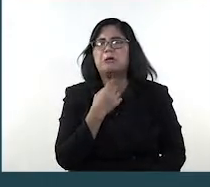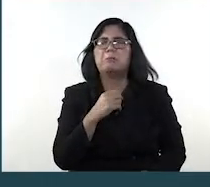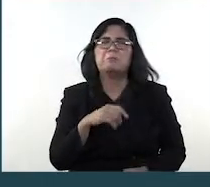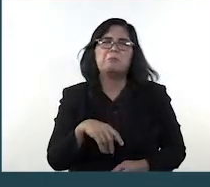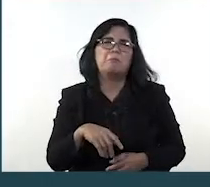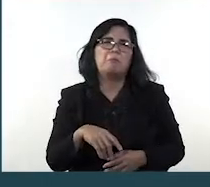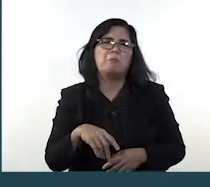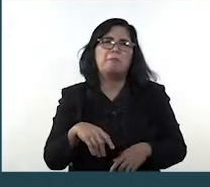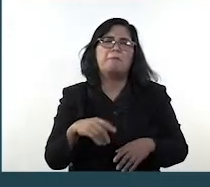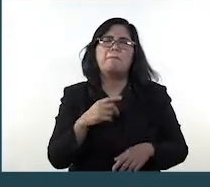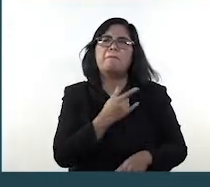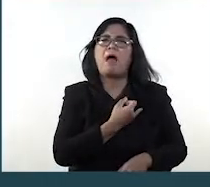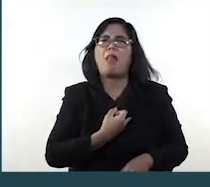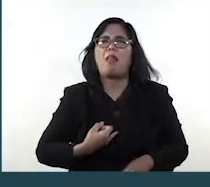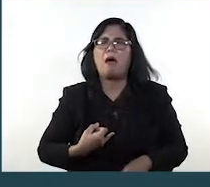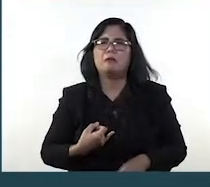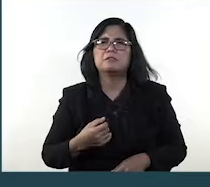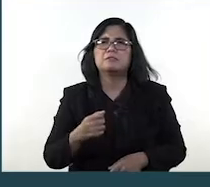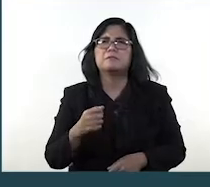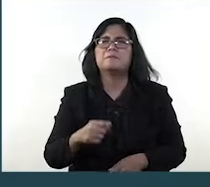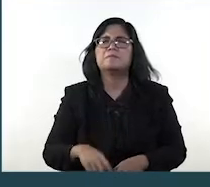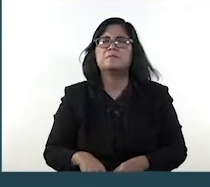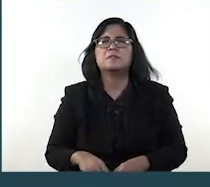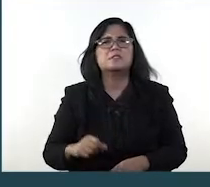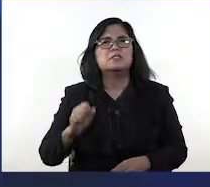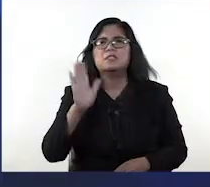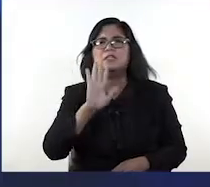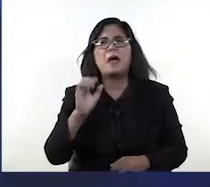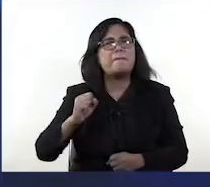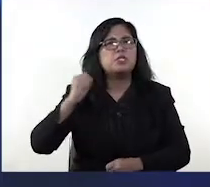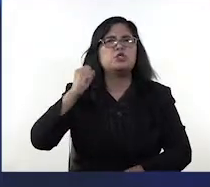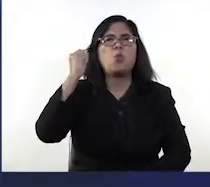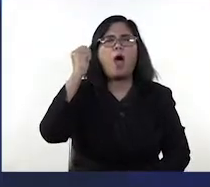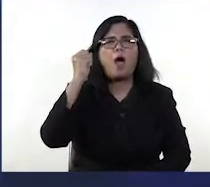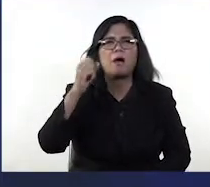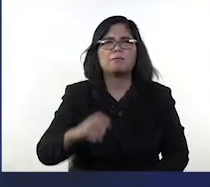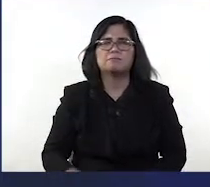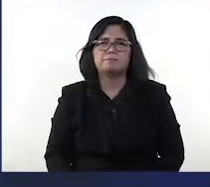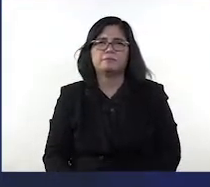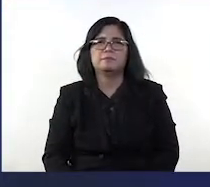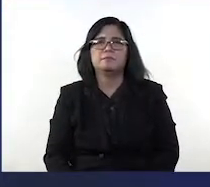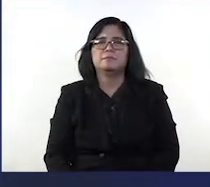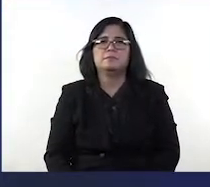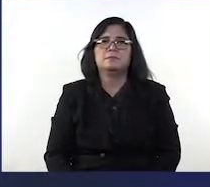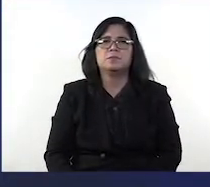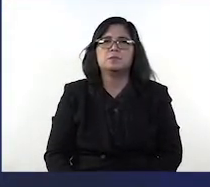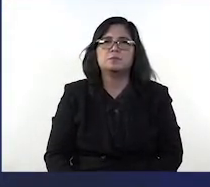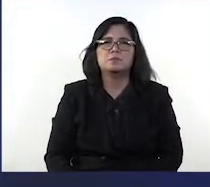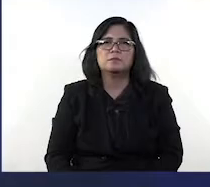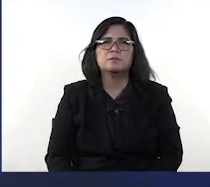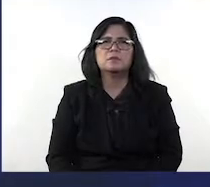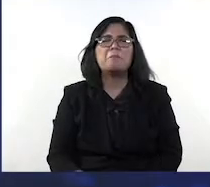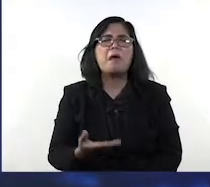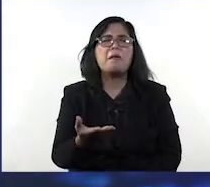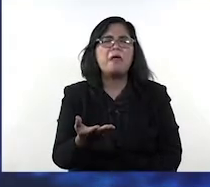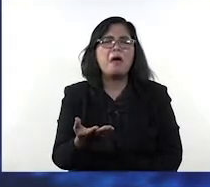kayaknya Ya udah nggak dipanggil untuk itu air Hai saya udah usaha pendeta nge-rap buktinya